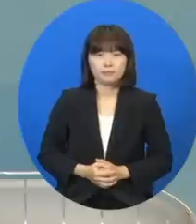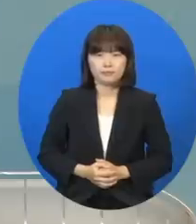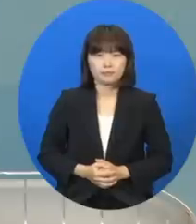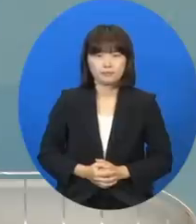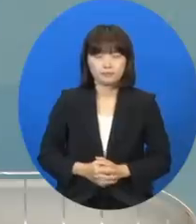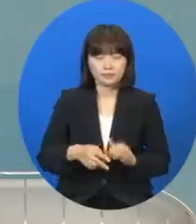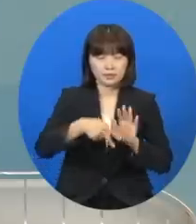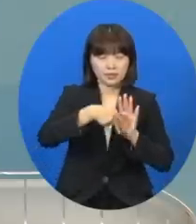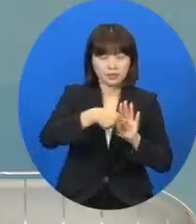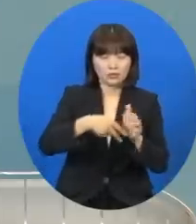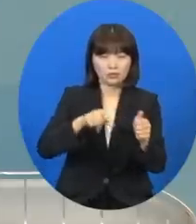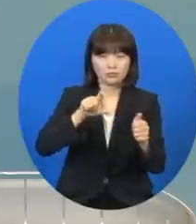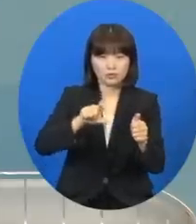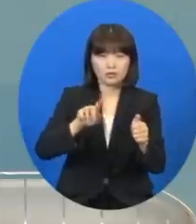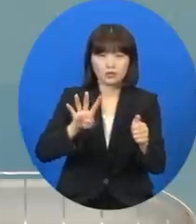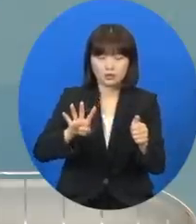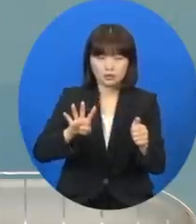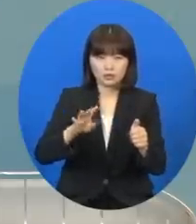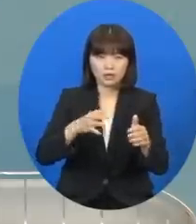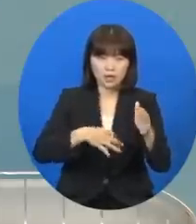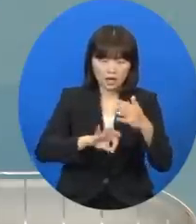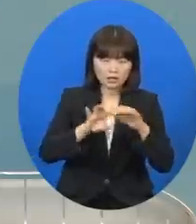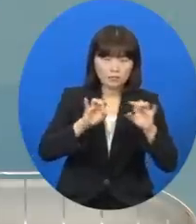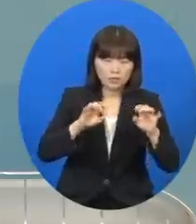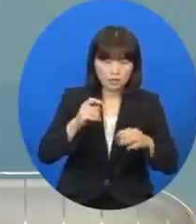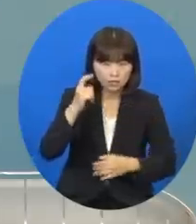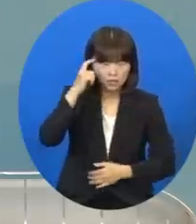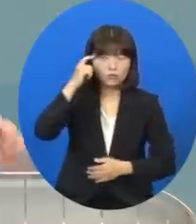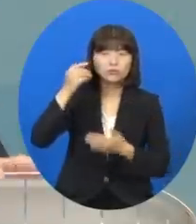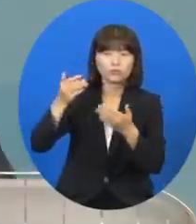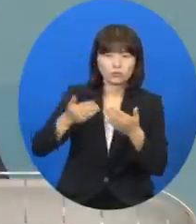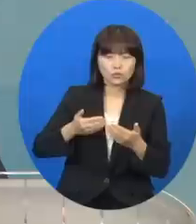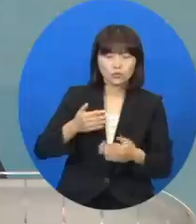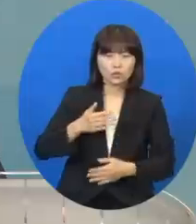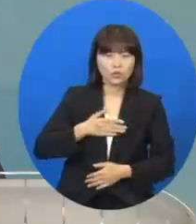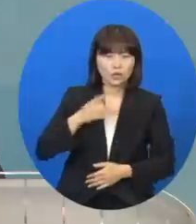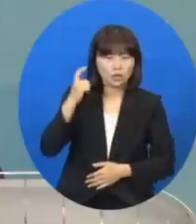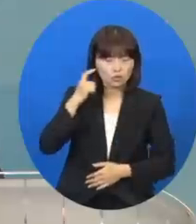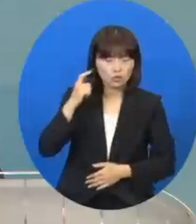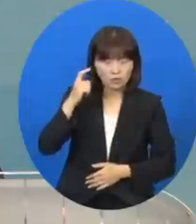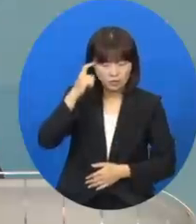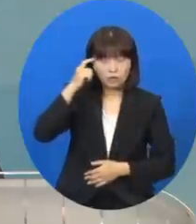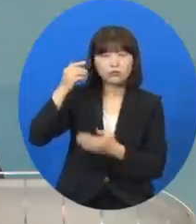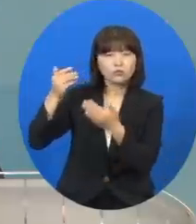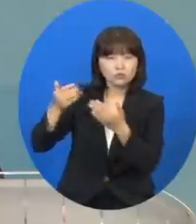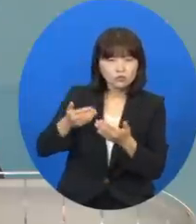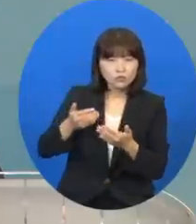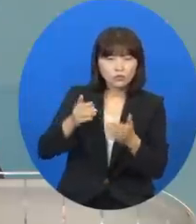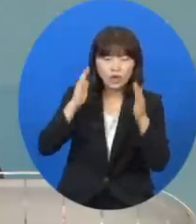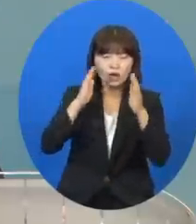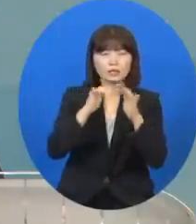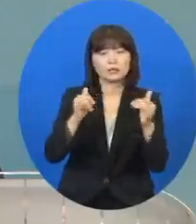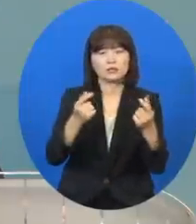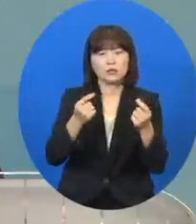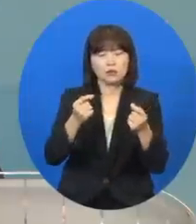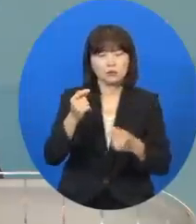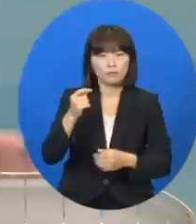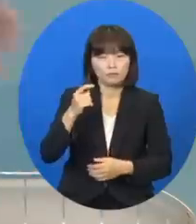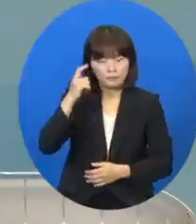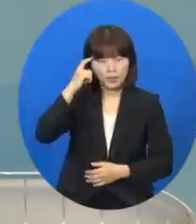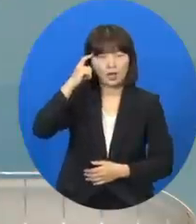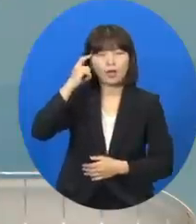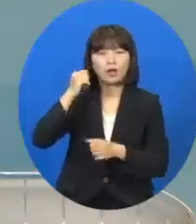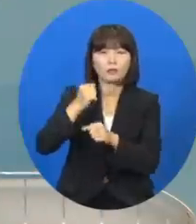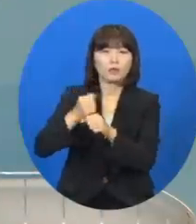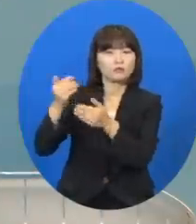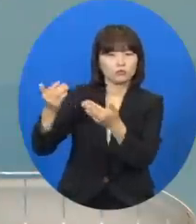이사야 50장 4절에 아침마다 깨우치시되 나의 귀를 깨우치사 학자같이 알아듣게 하시도다.